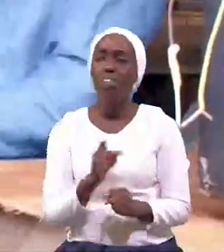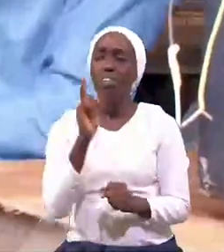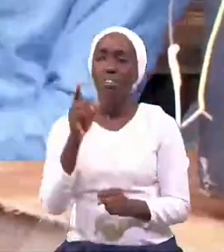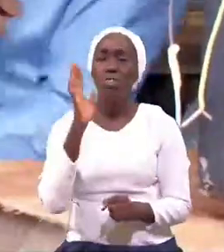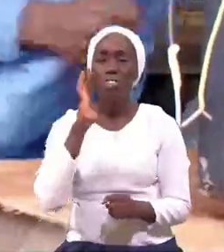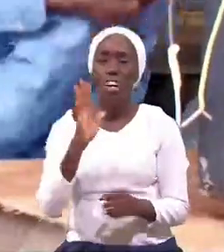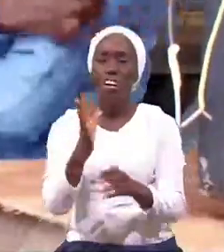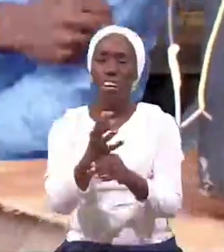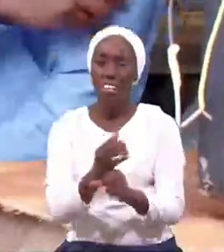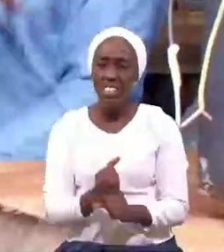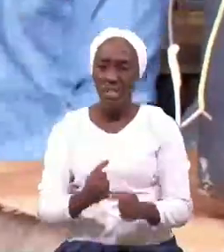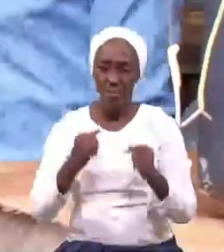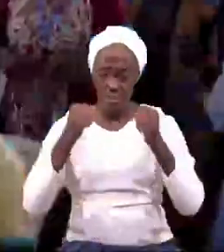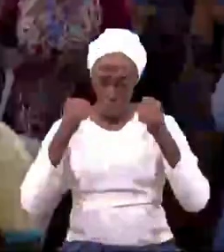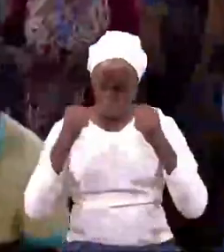Vous recevez puissance.